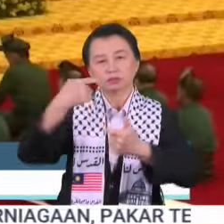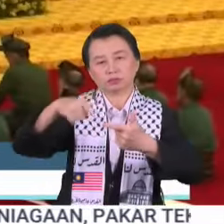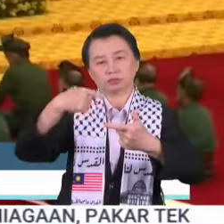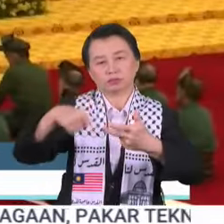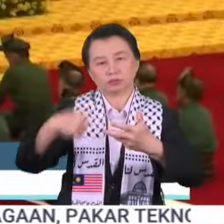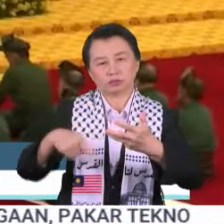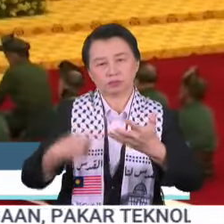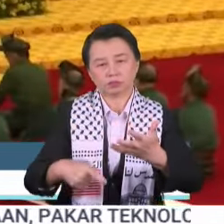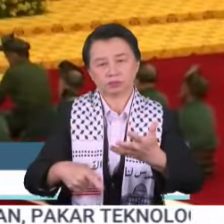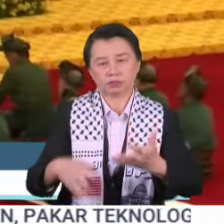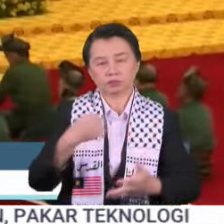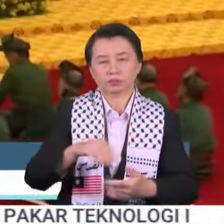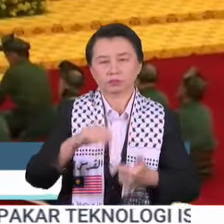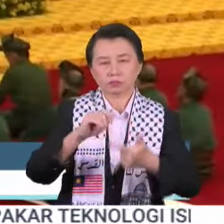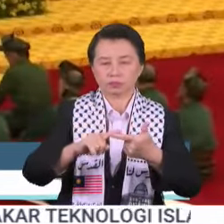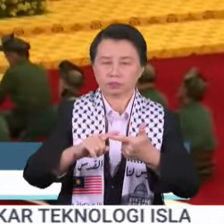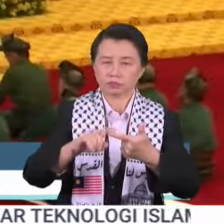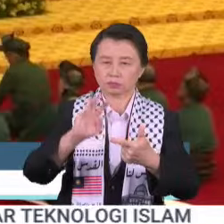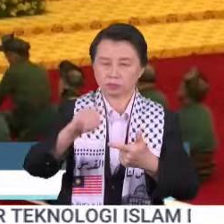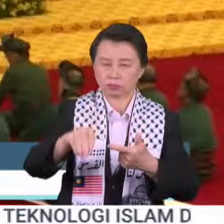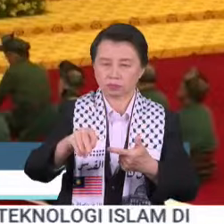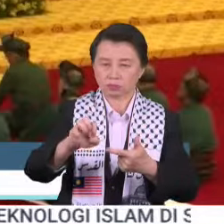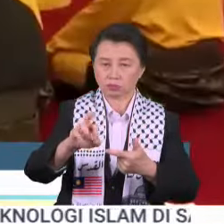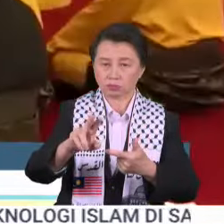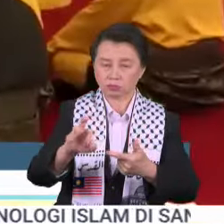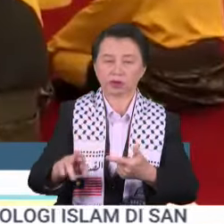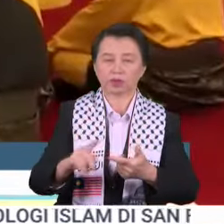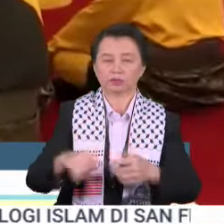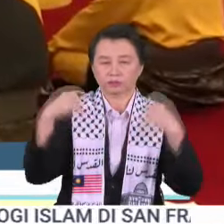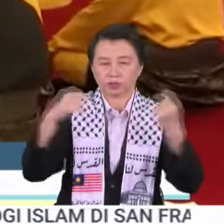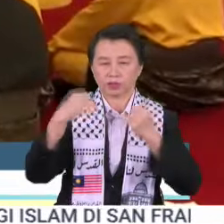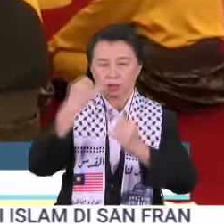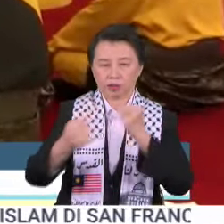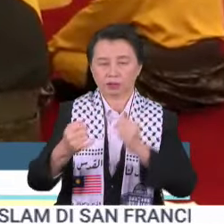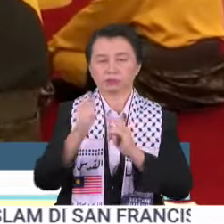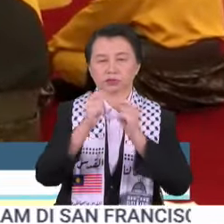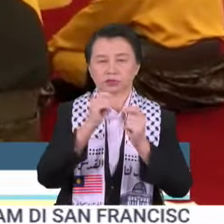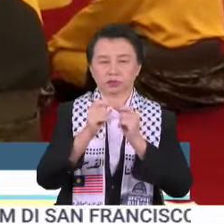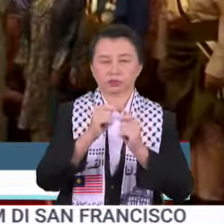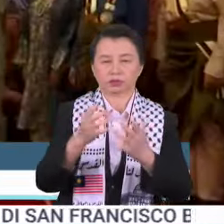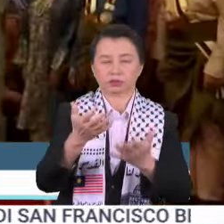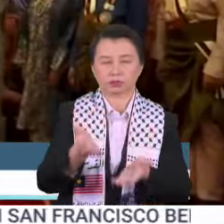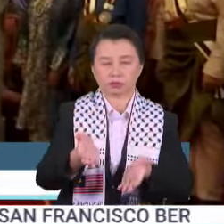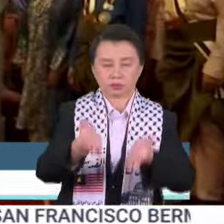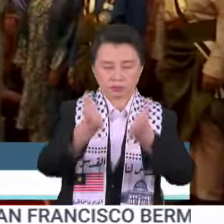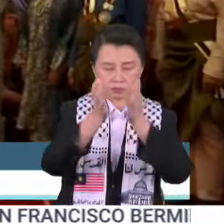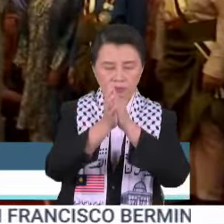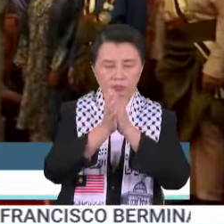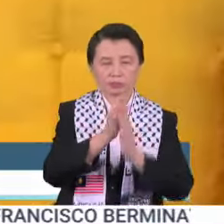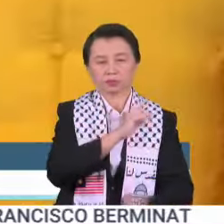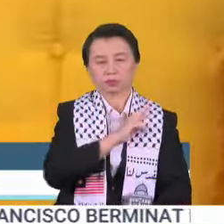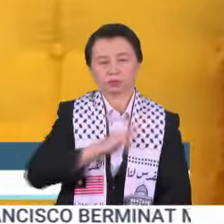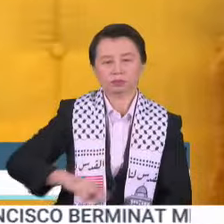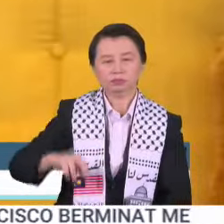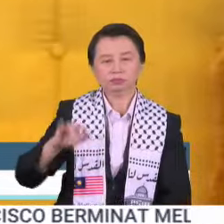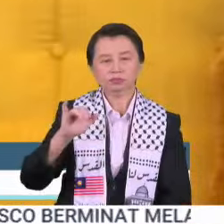luak terkanan, Luak Ulu Muar. Istiadat diakhiri dengan titah ucapan Yang di-Pertuan Besar Negeri